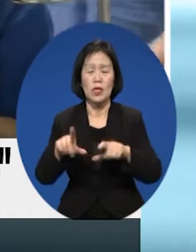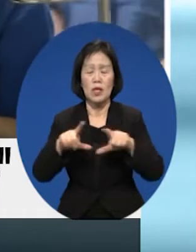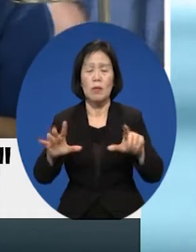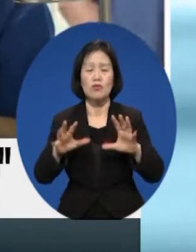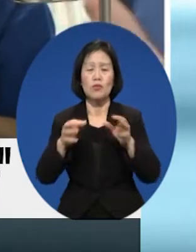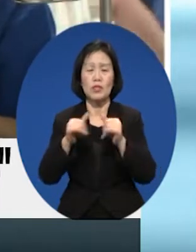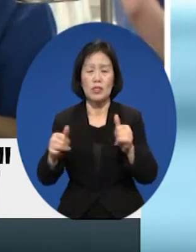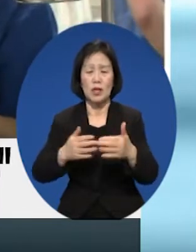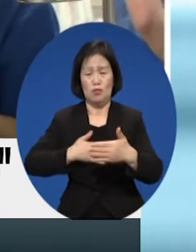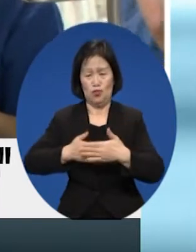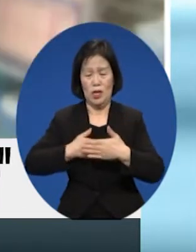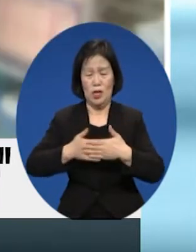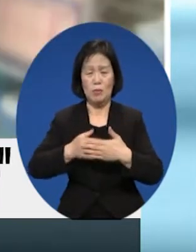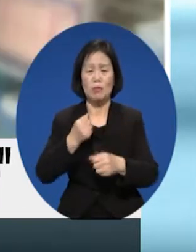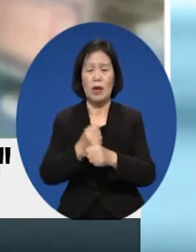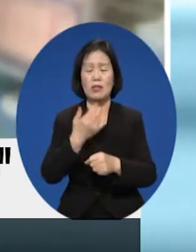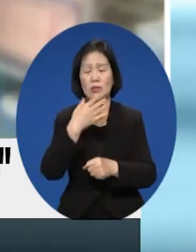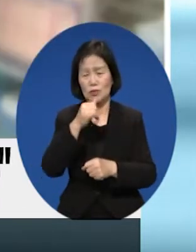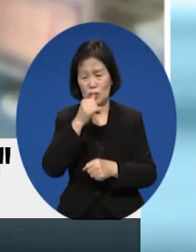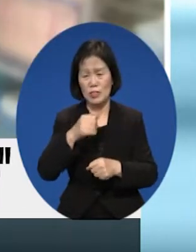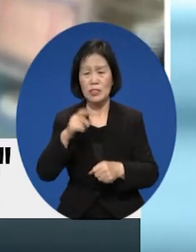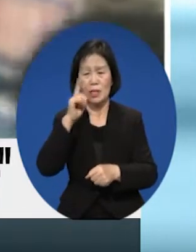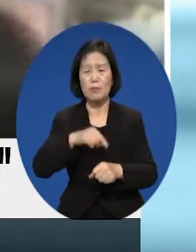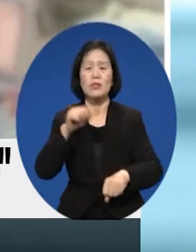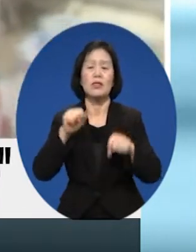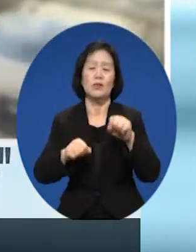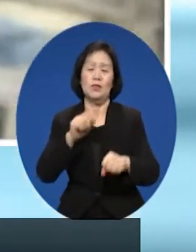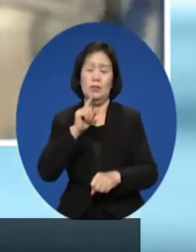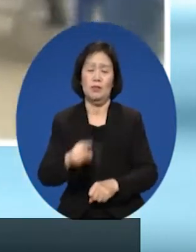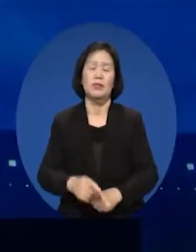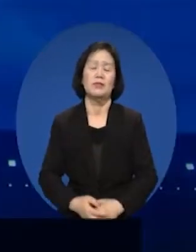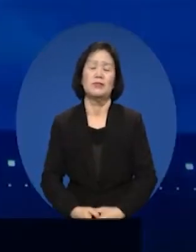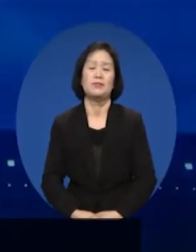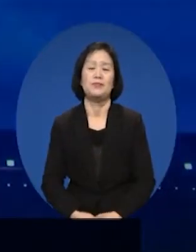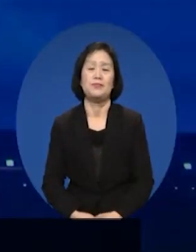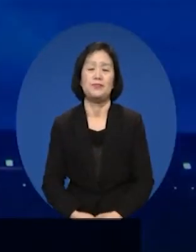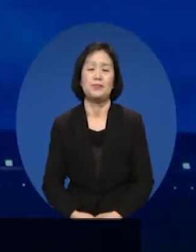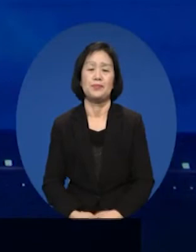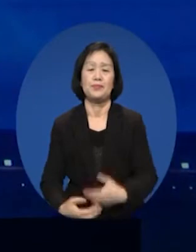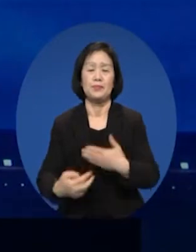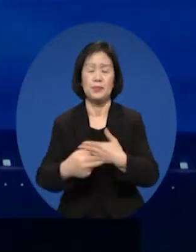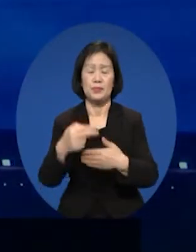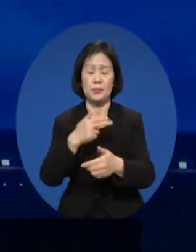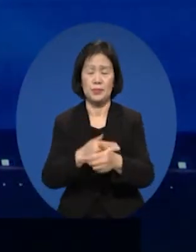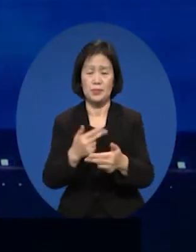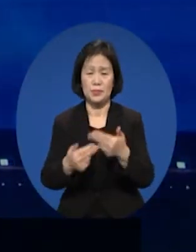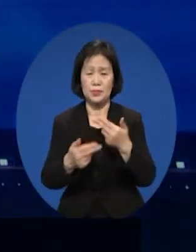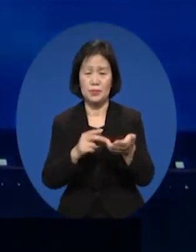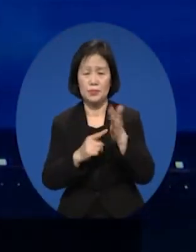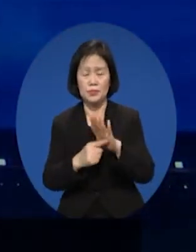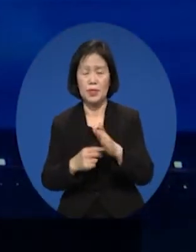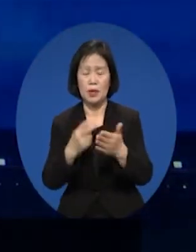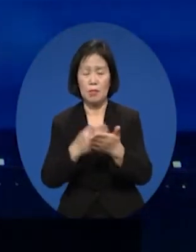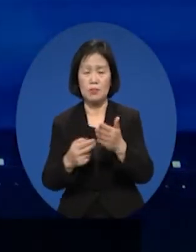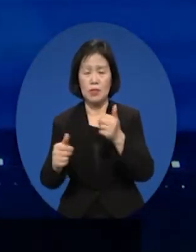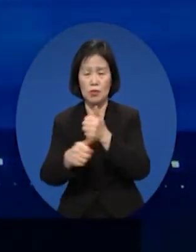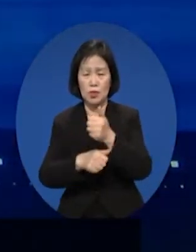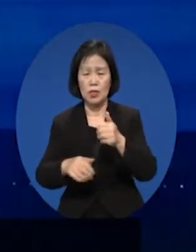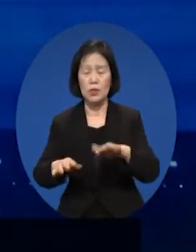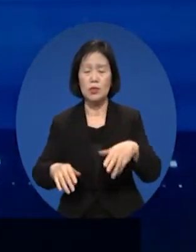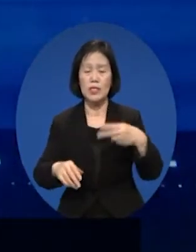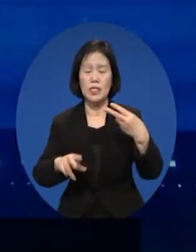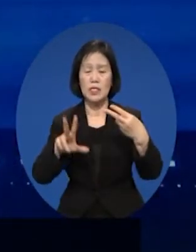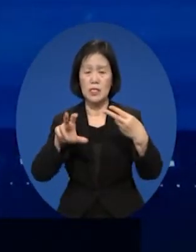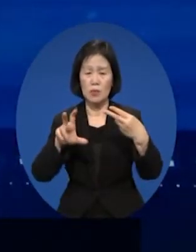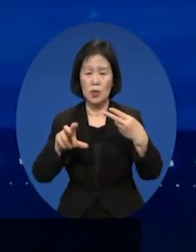국민들에게 불안감을 조장할 수 있는 아주 나쁜 행동이라는 겁니다. 네. 자, 의협이 현재 밝힌 대로 법사위에서 오는 25일